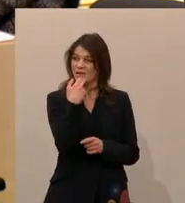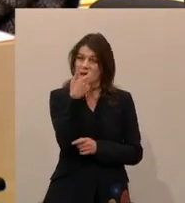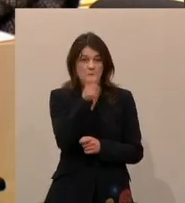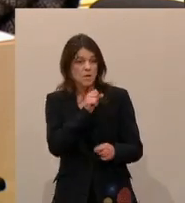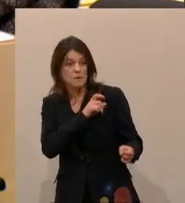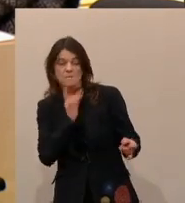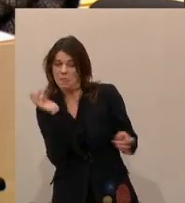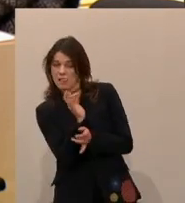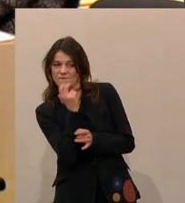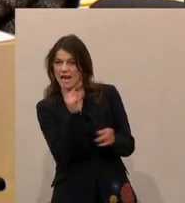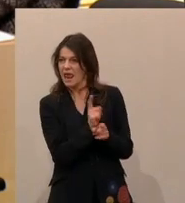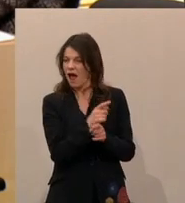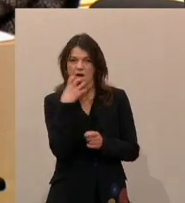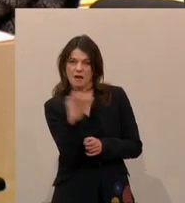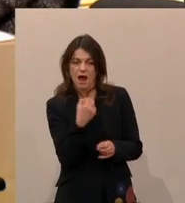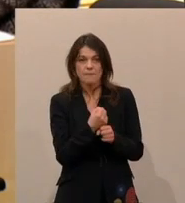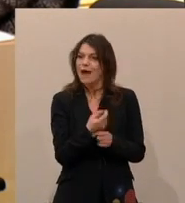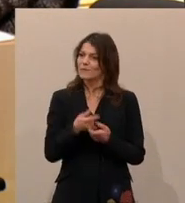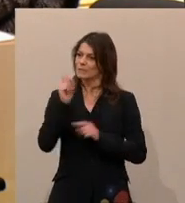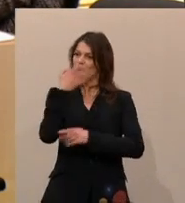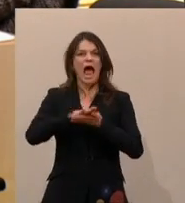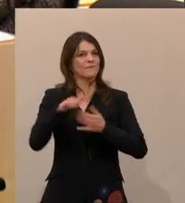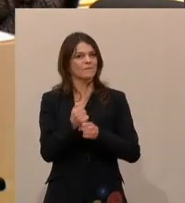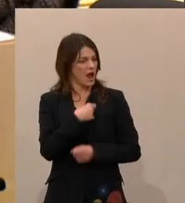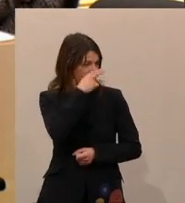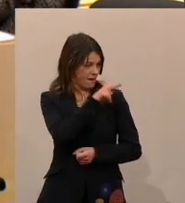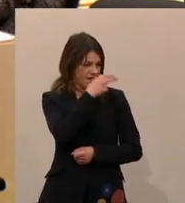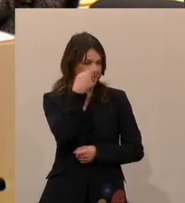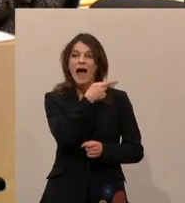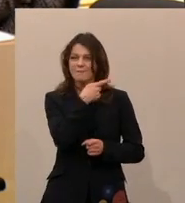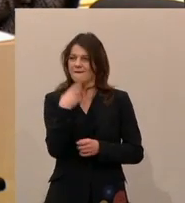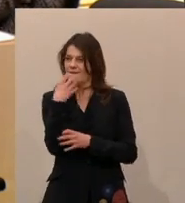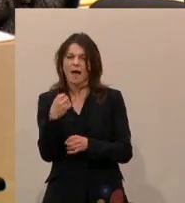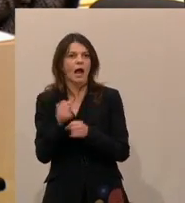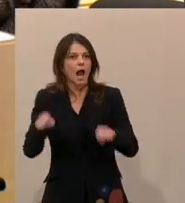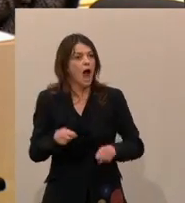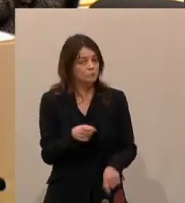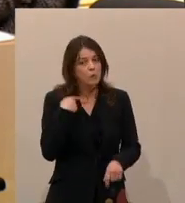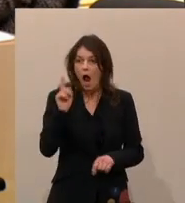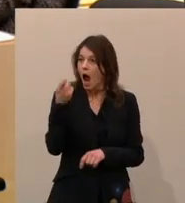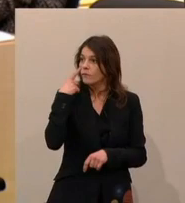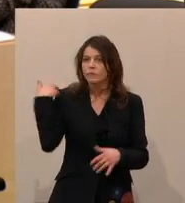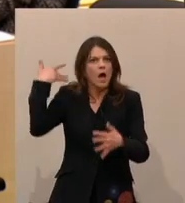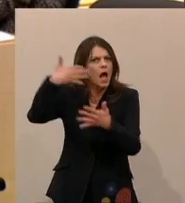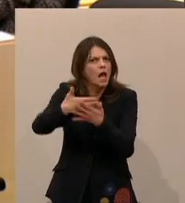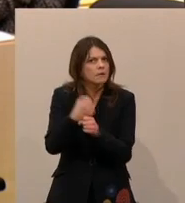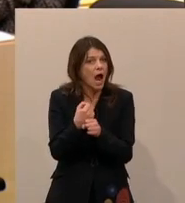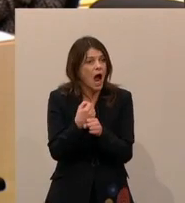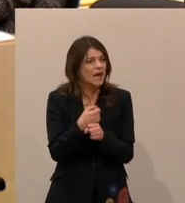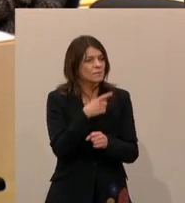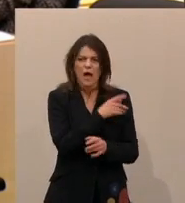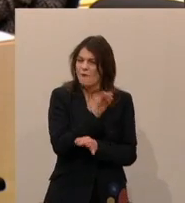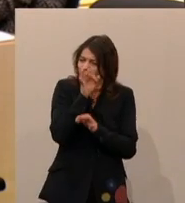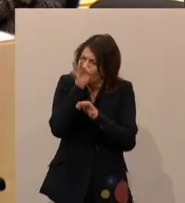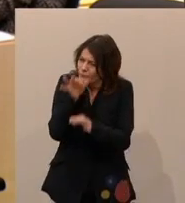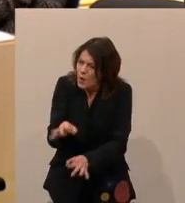persönlich revanchieren wollen, damit man es denen ganz besonders einfach macht. Das ist mir von Ihnen aufgefallen, aber nichts im Interesse der